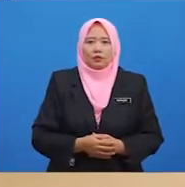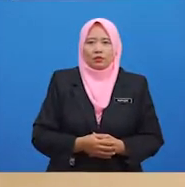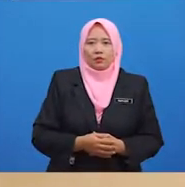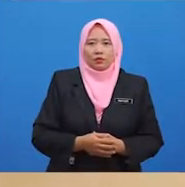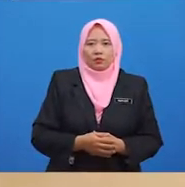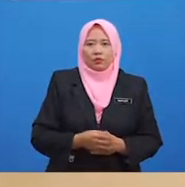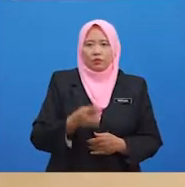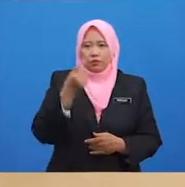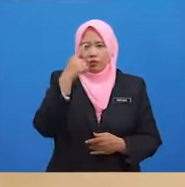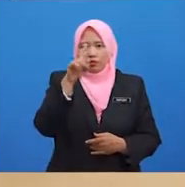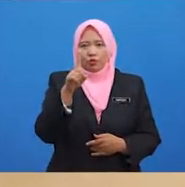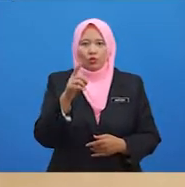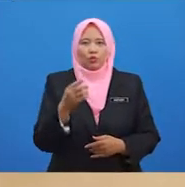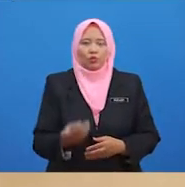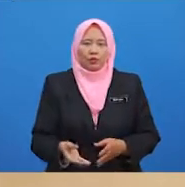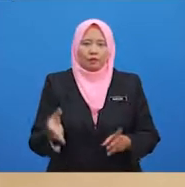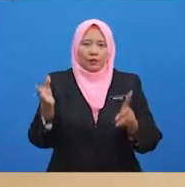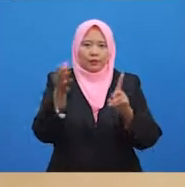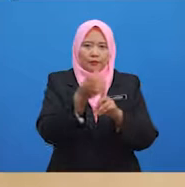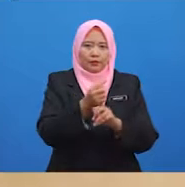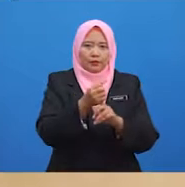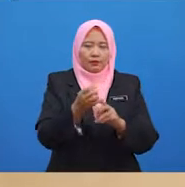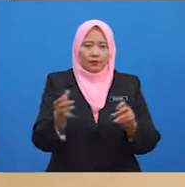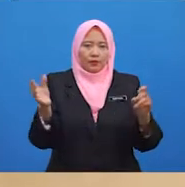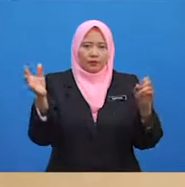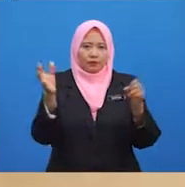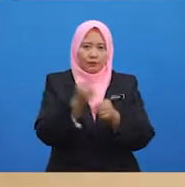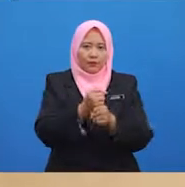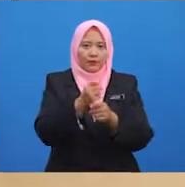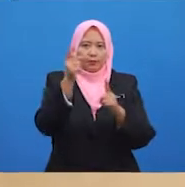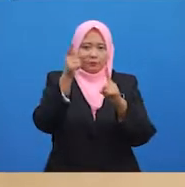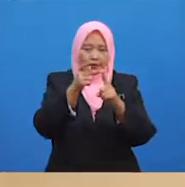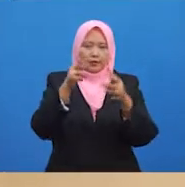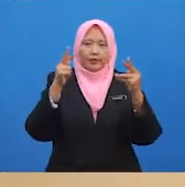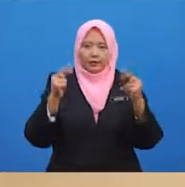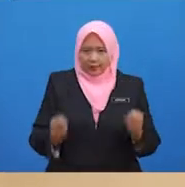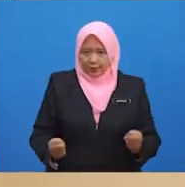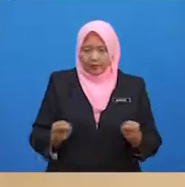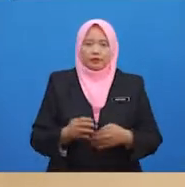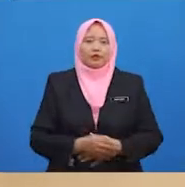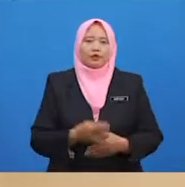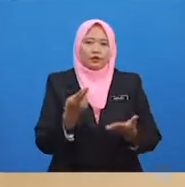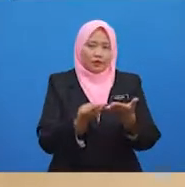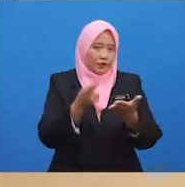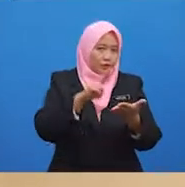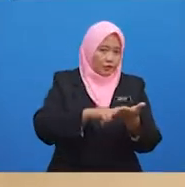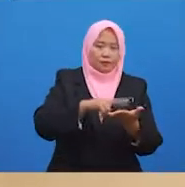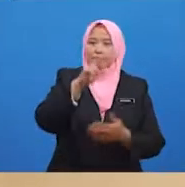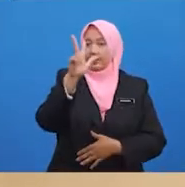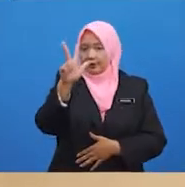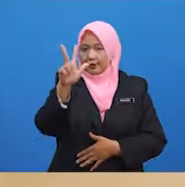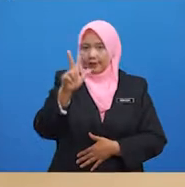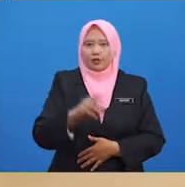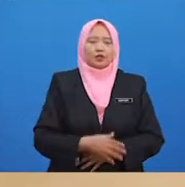pada rangkap ketiga sajak. Dalam rangkap ini, penyajak menyatakan bahawa ikan-ikan di laut